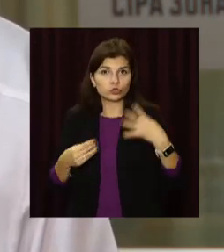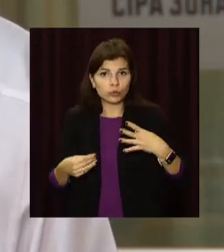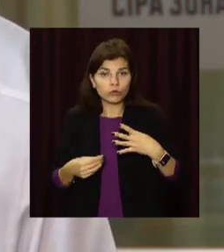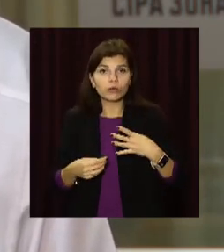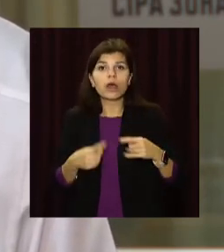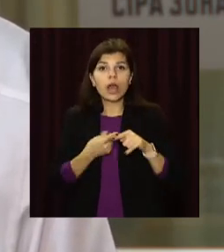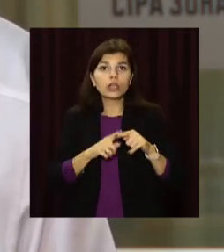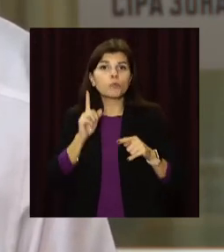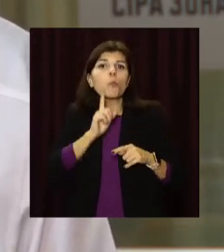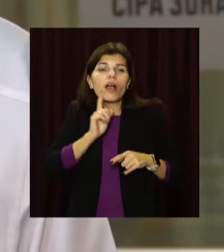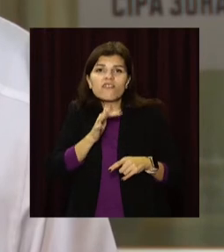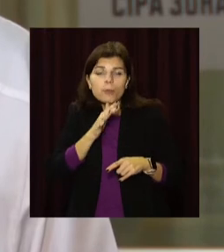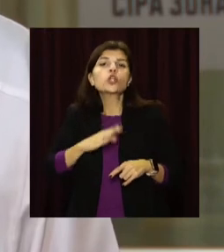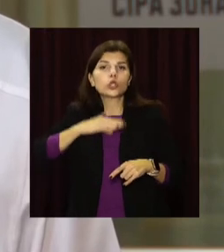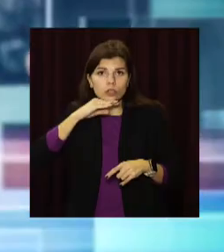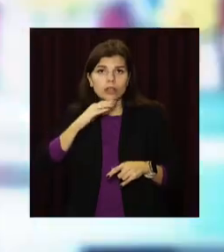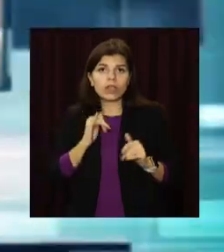как бы достаточно на ближайшее время.